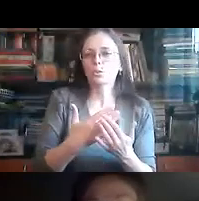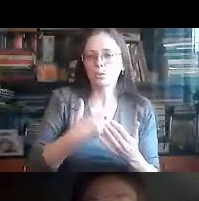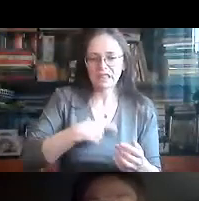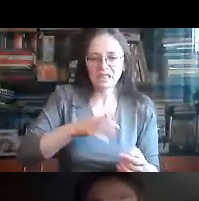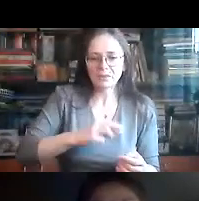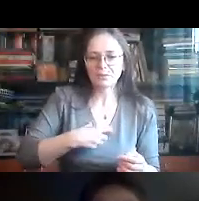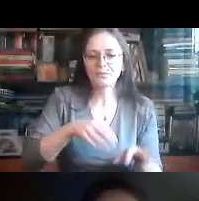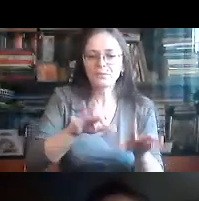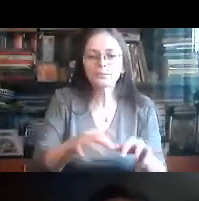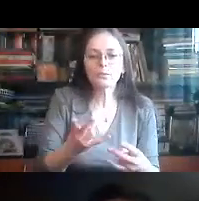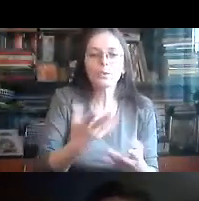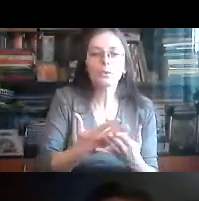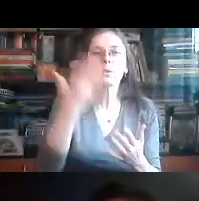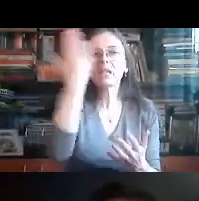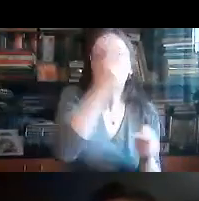меня уже есть